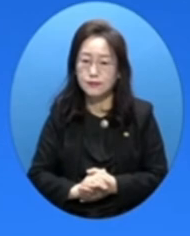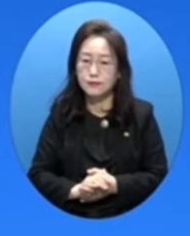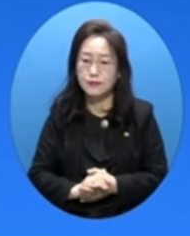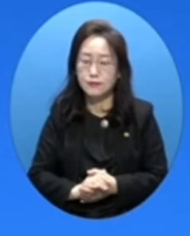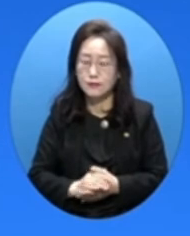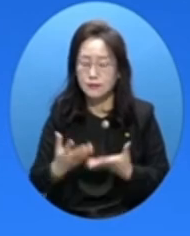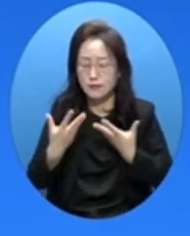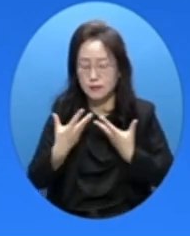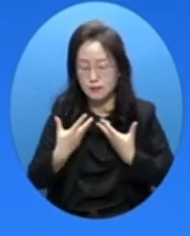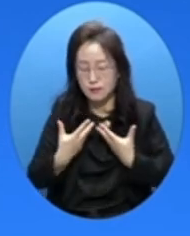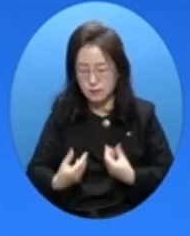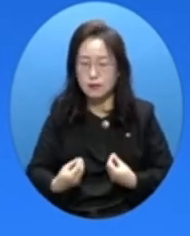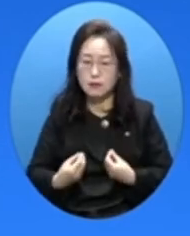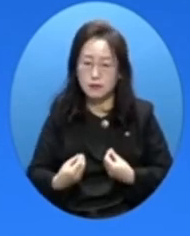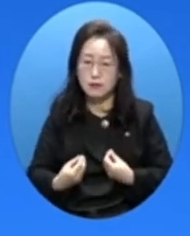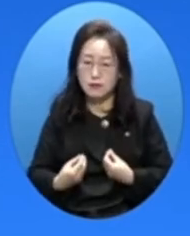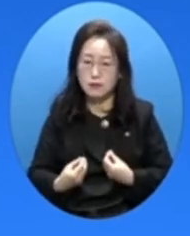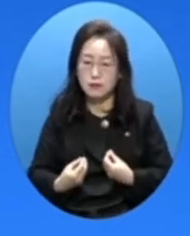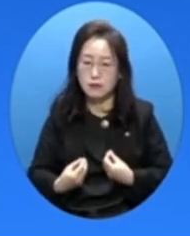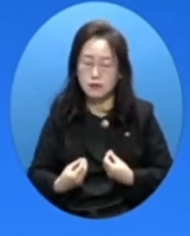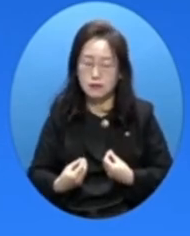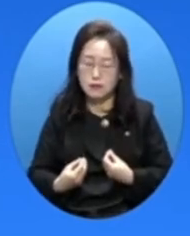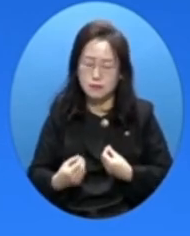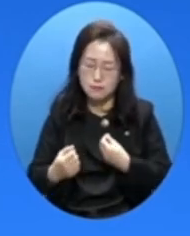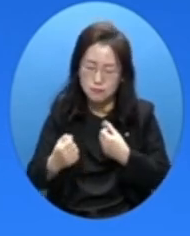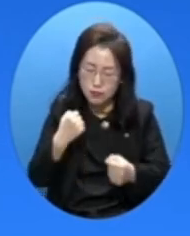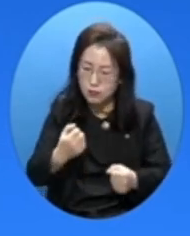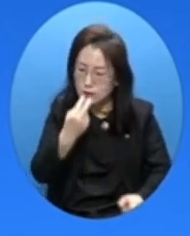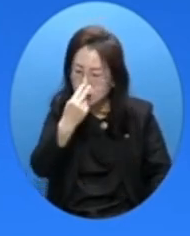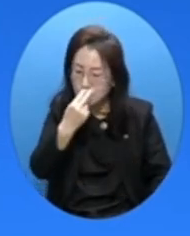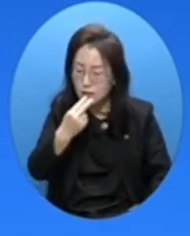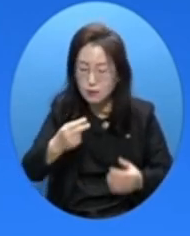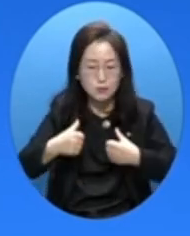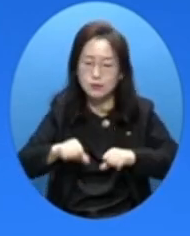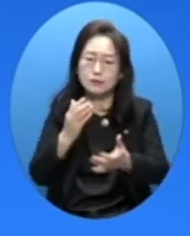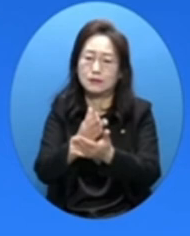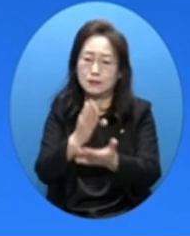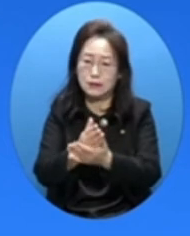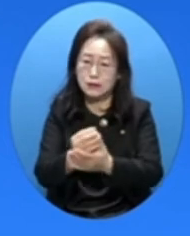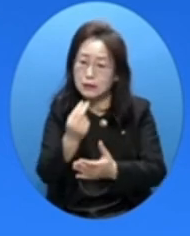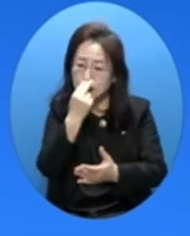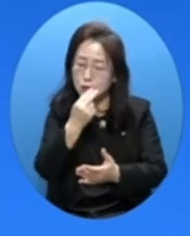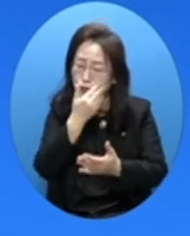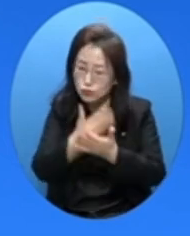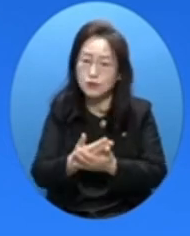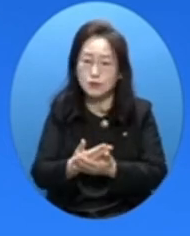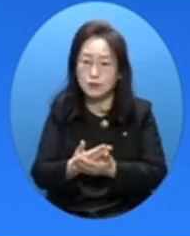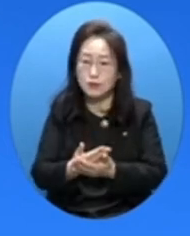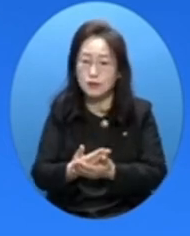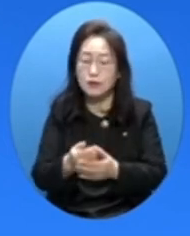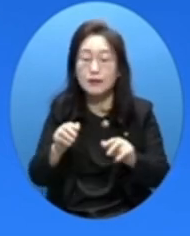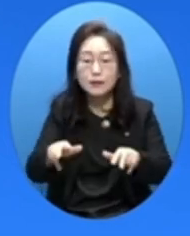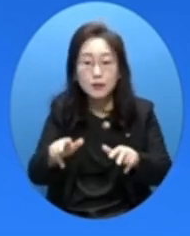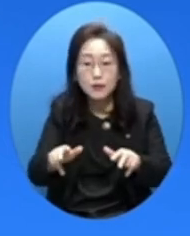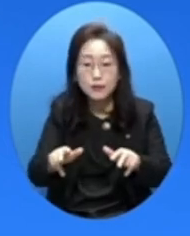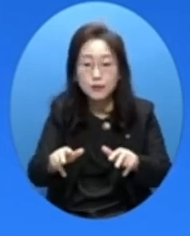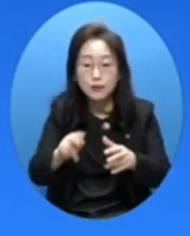그 절망의 때 목숨을 포기하면 안 됩니다. 목숨 생명보다 귀합니다. 그래서 저희 교회에서 이번